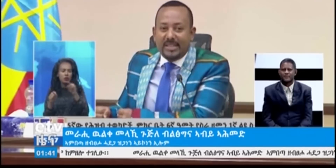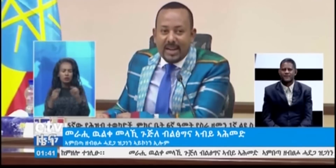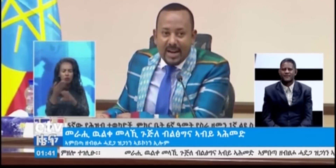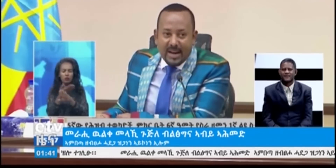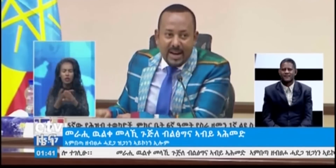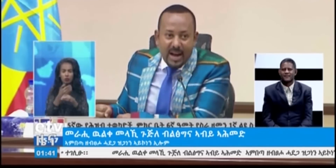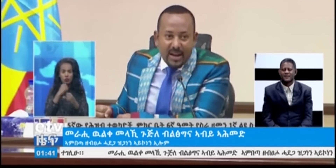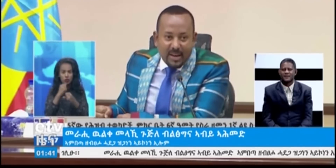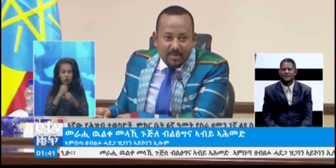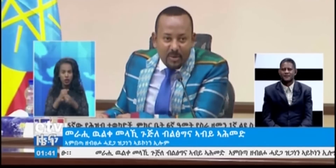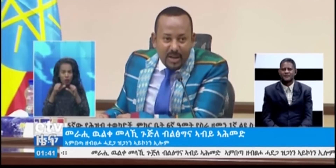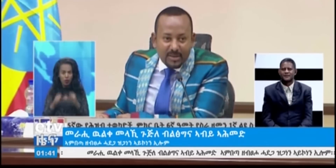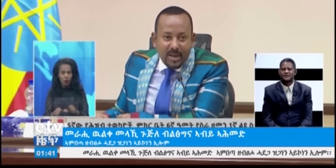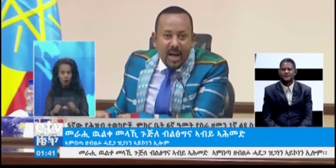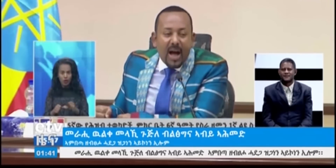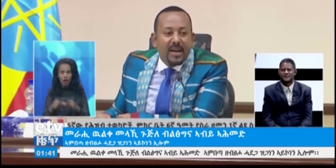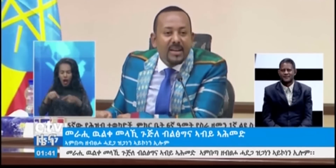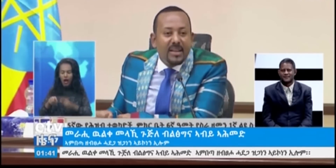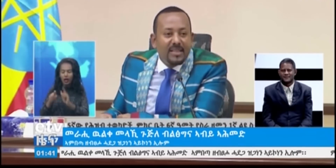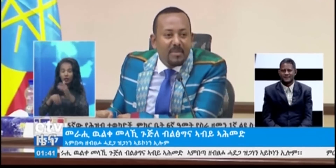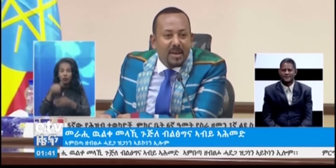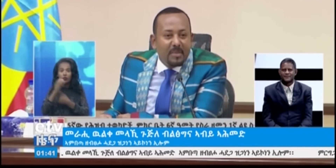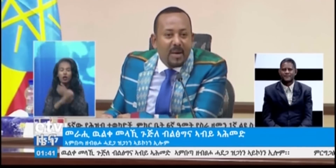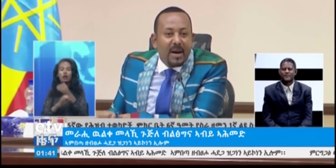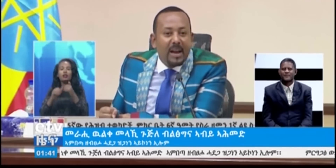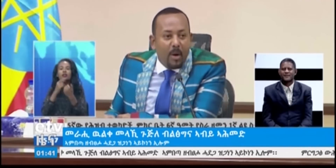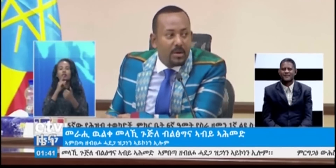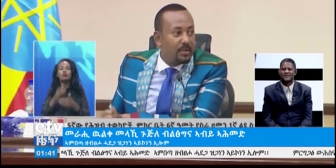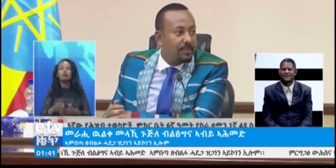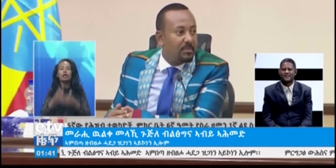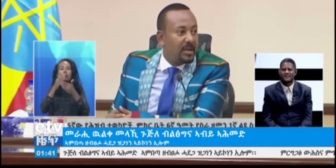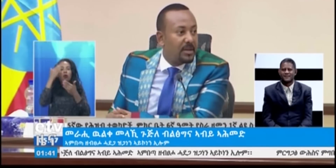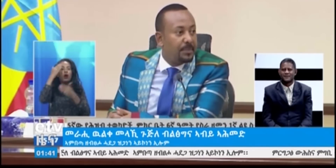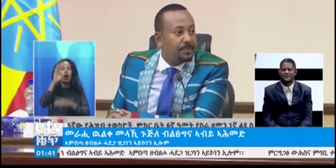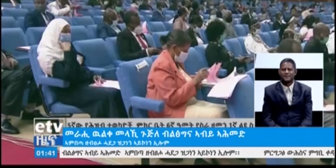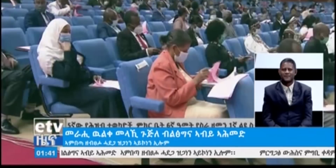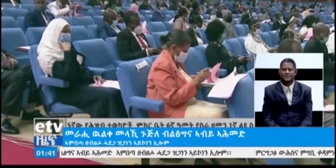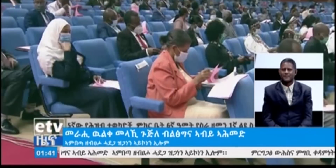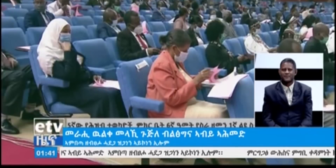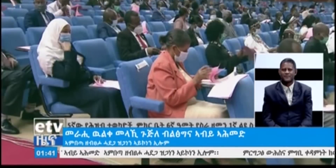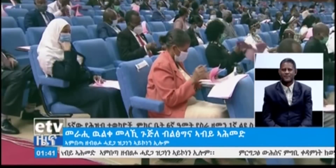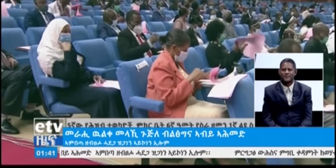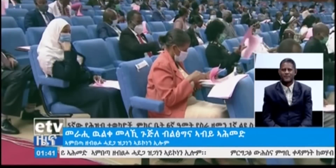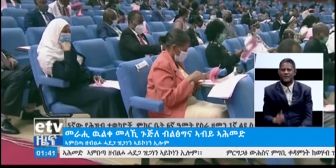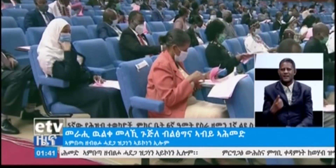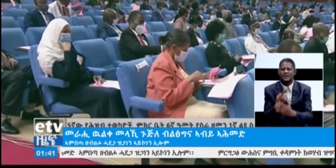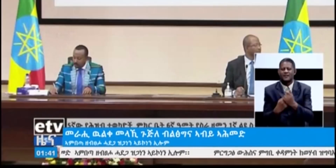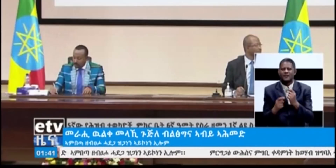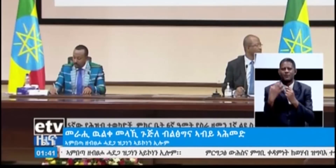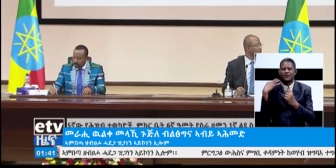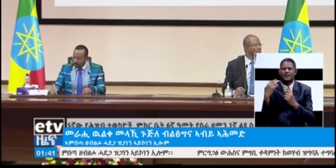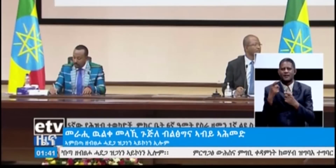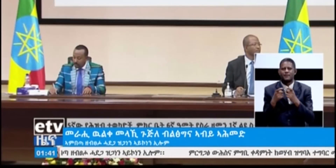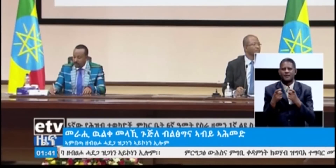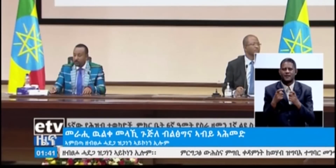ተለምኖ ሲሰራ ግን አቃቂር ማውጣት ሀገር እንዴት እንደሚገነባ ካለማወቅ ይነሳል። እዛ ሃዳዊ ውልቀ መላኽ